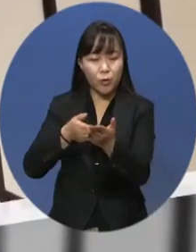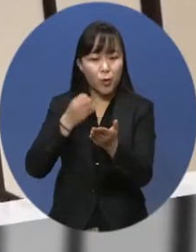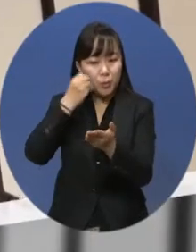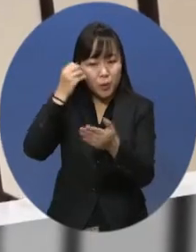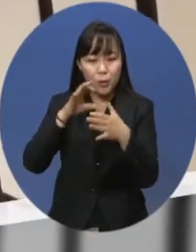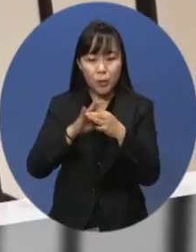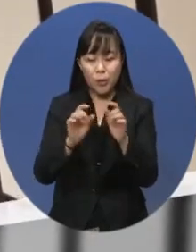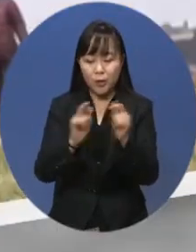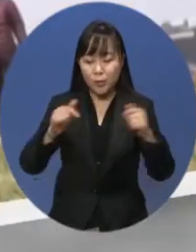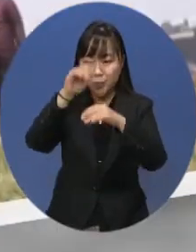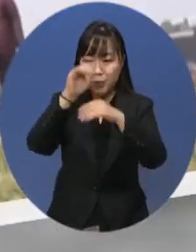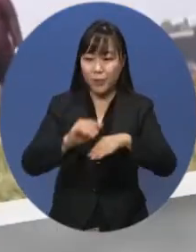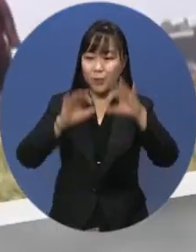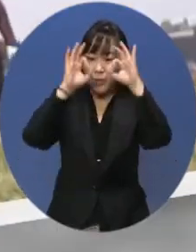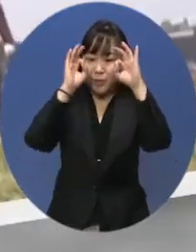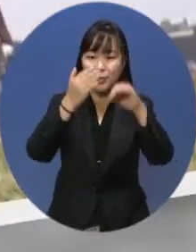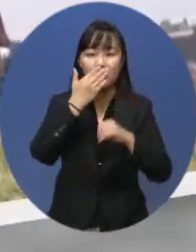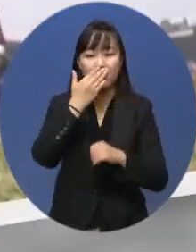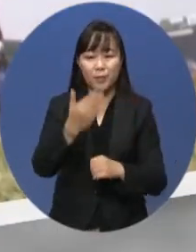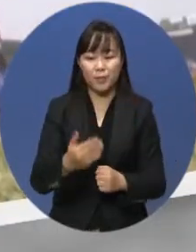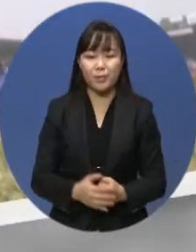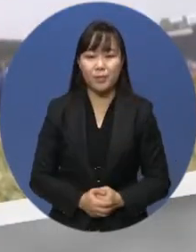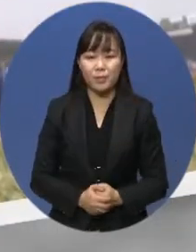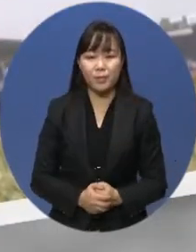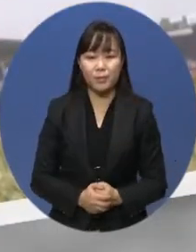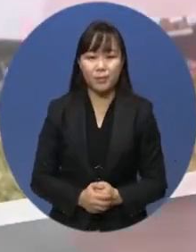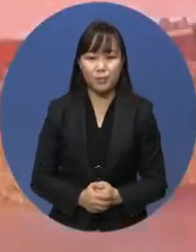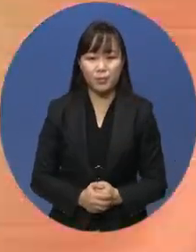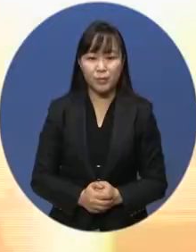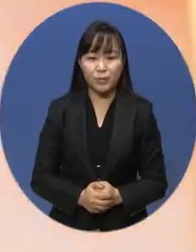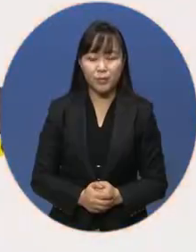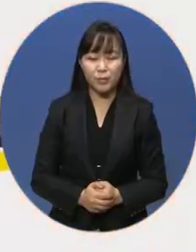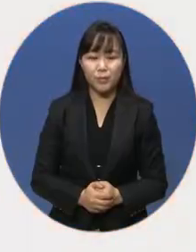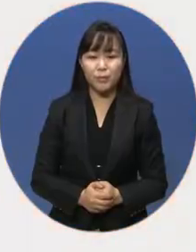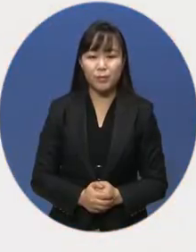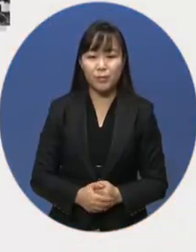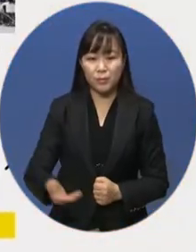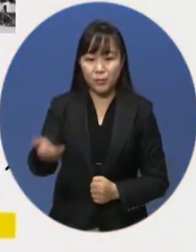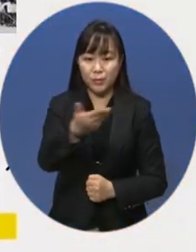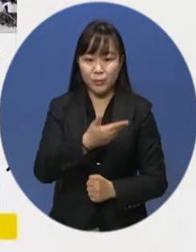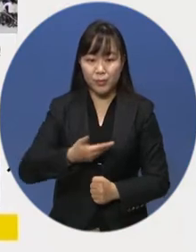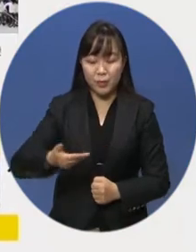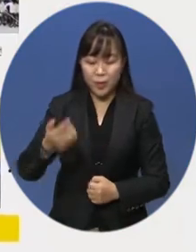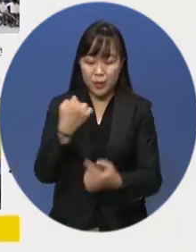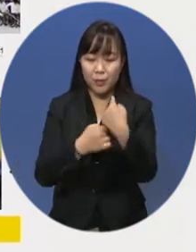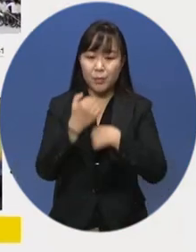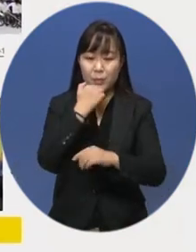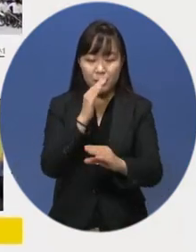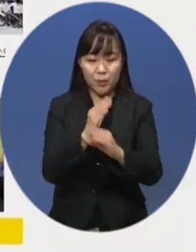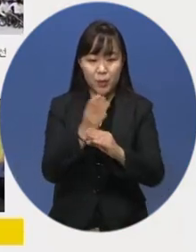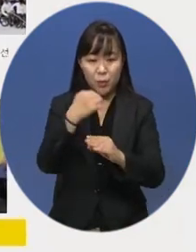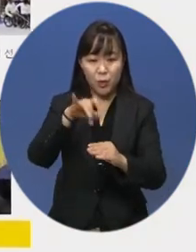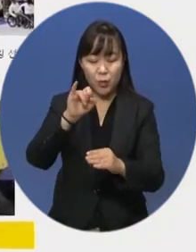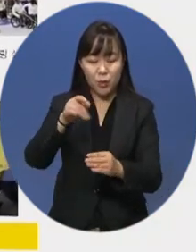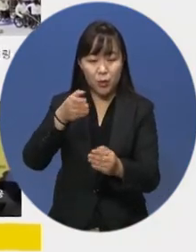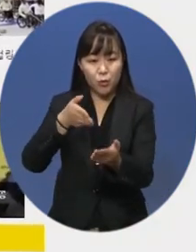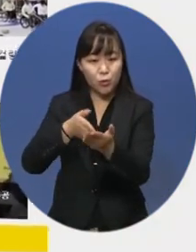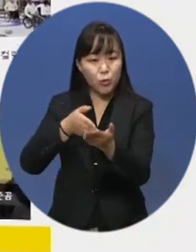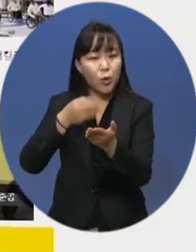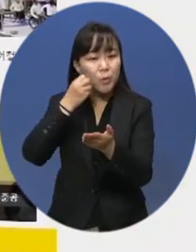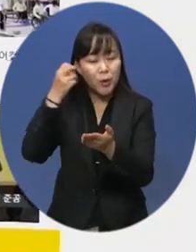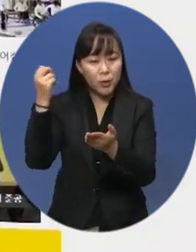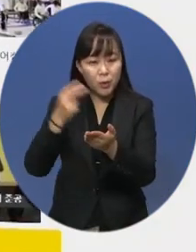뉴스 홈페이지를 통해 보다 다양한 소식을 접할 수 있습니다. 시청자 여러분의 제보를 기다립니다. 웰페어